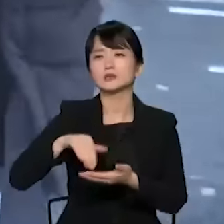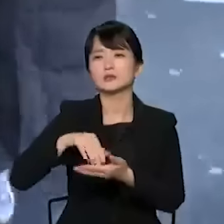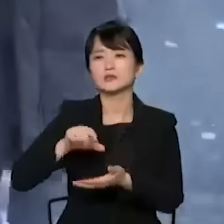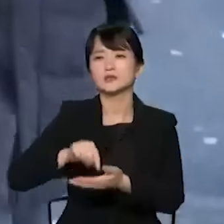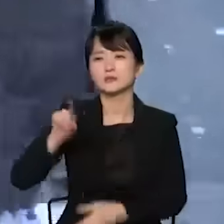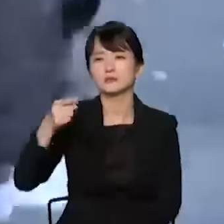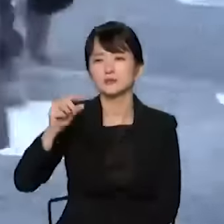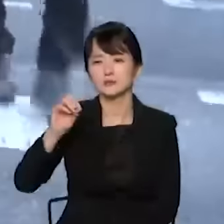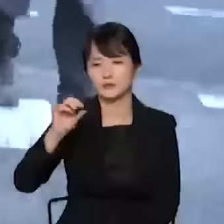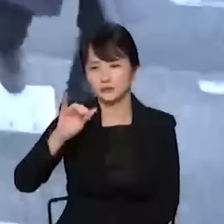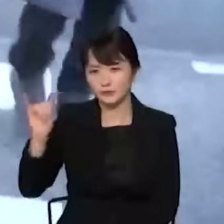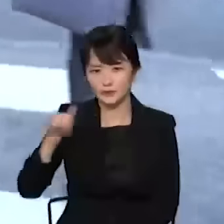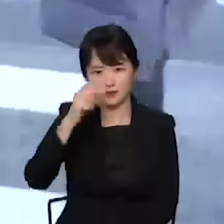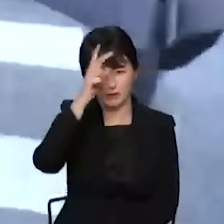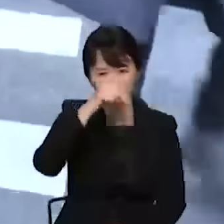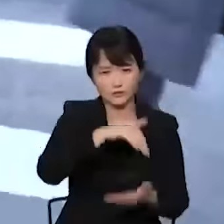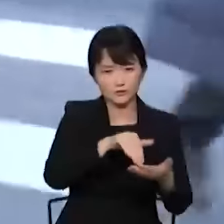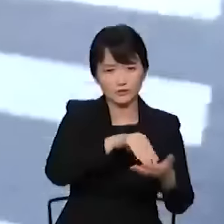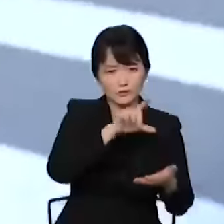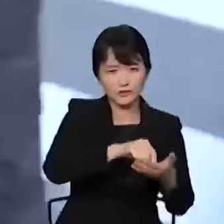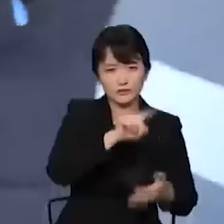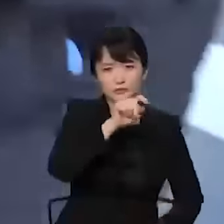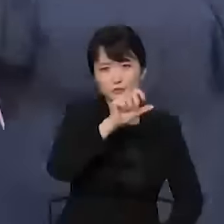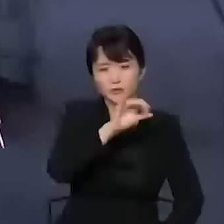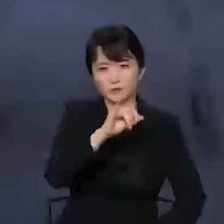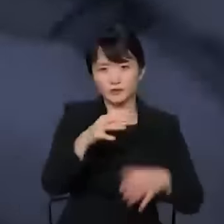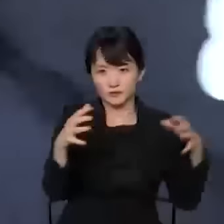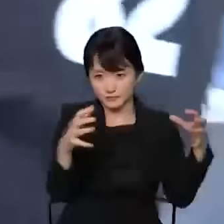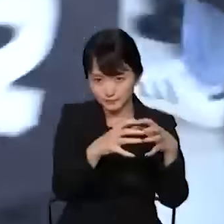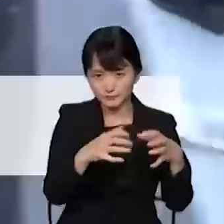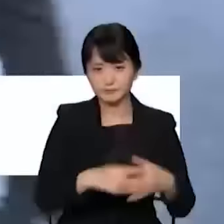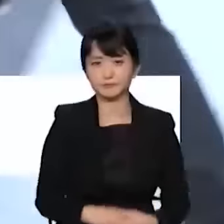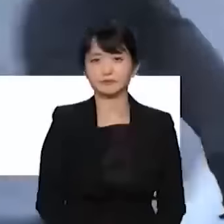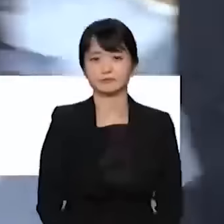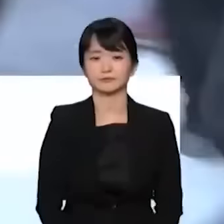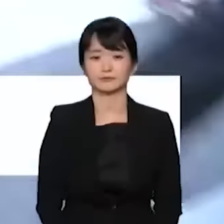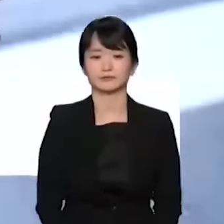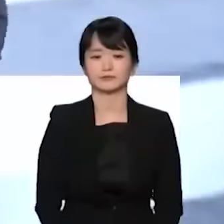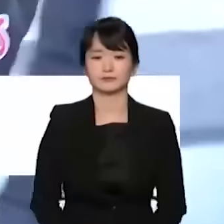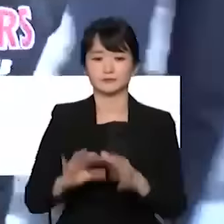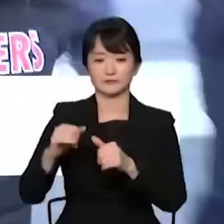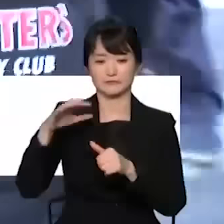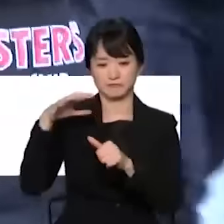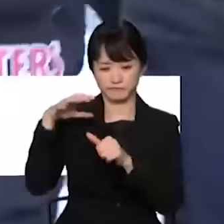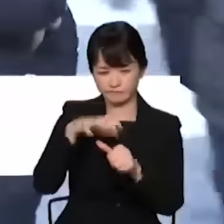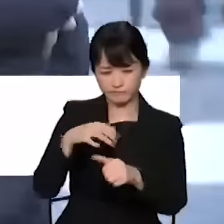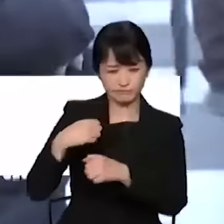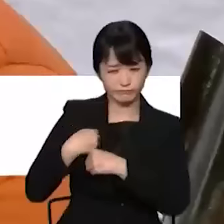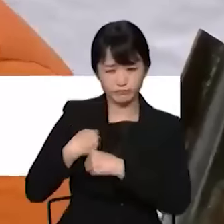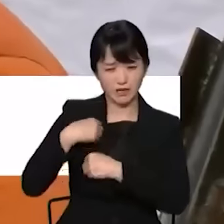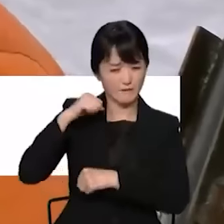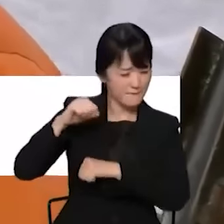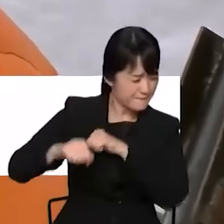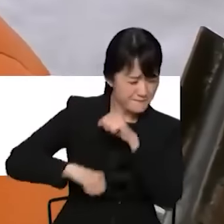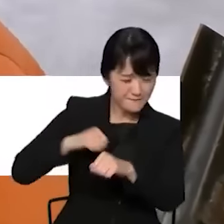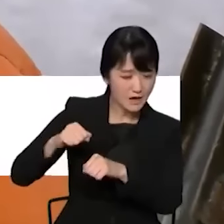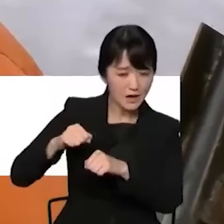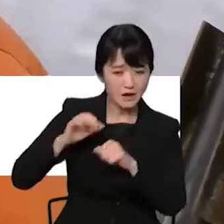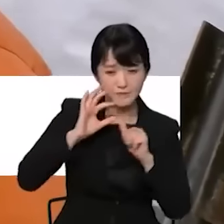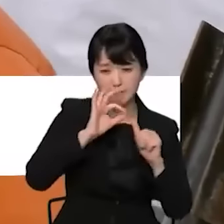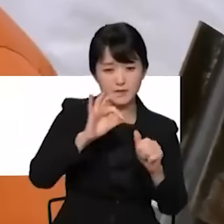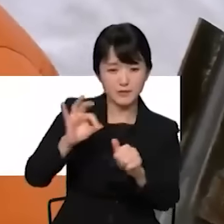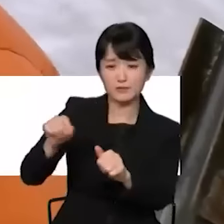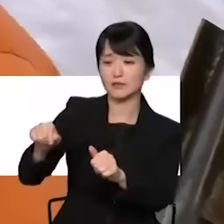명, 경찰 추산 15만여 명이 모였습니다. 국민들을 이렇게 억압하고 군대를 이렇게 마음대로 휘두르는